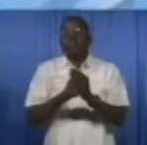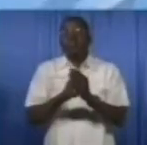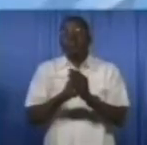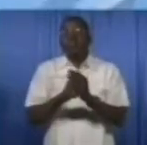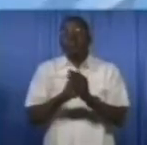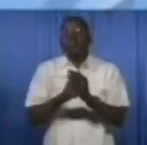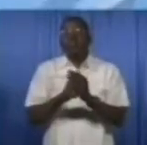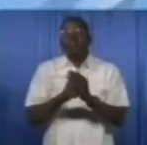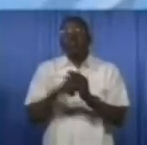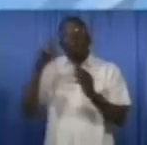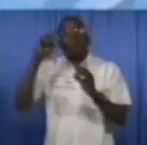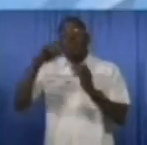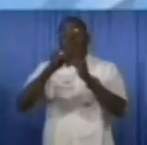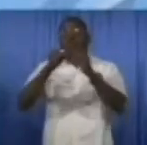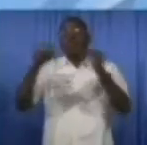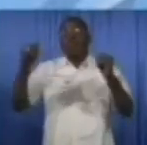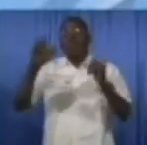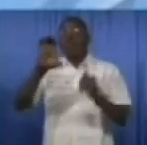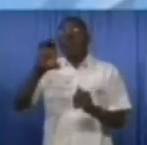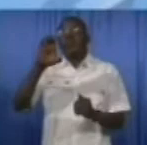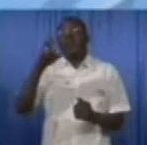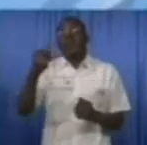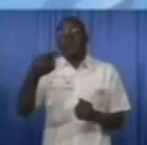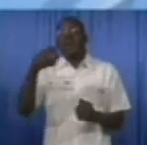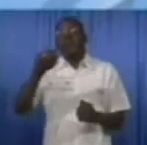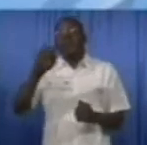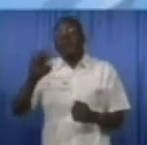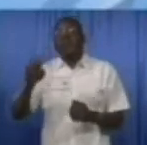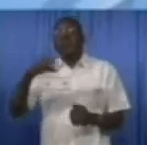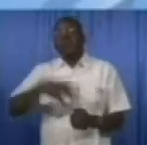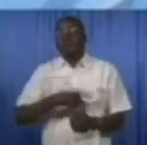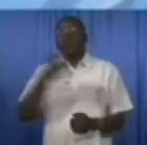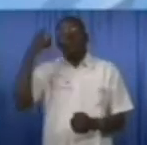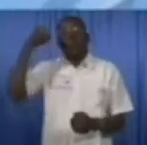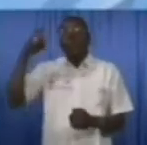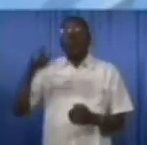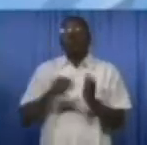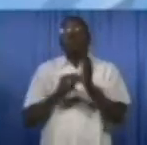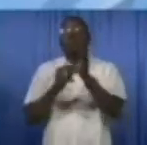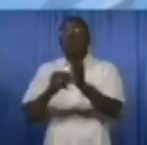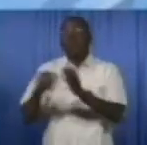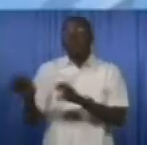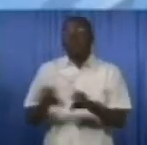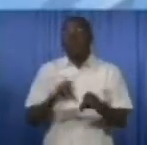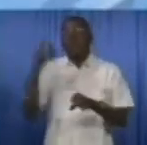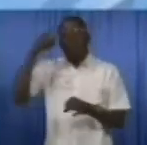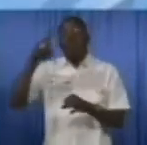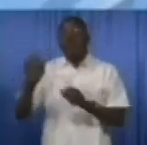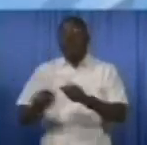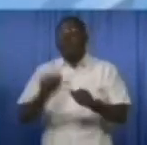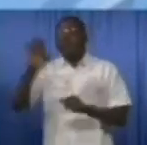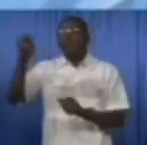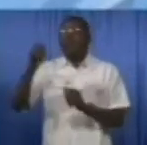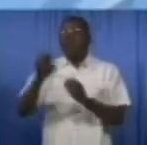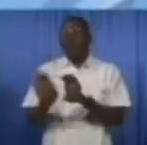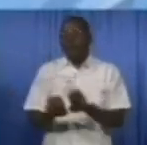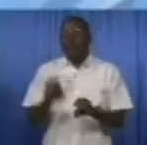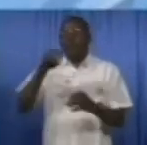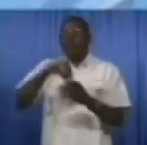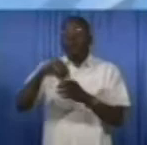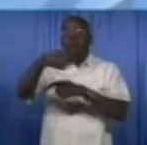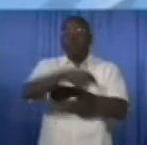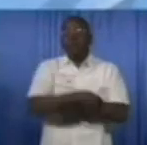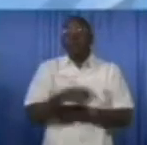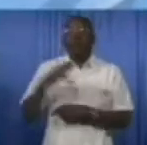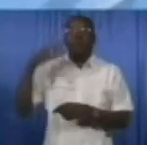Le collectif syndical CGTB souhaite harmoniser les méthodes de lutte et déterminer les actions à mener dans les jours à venir. Il